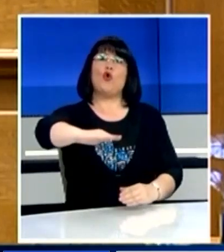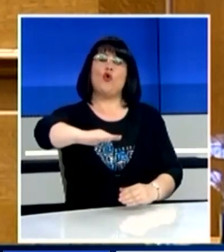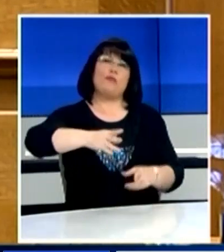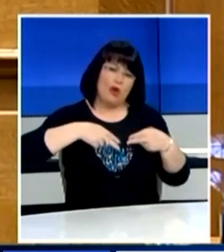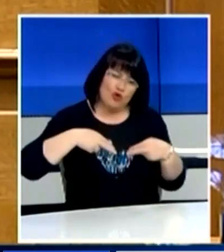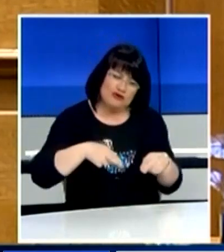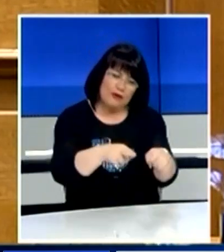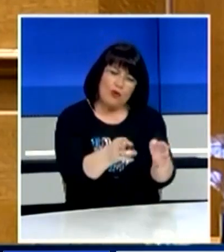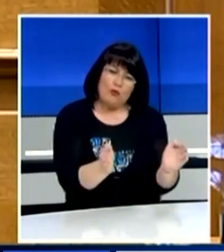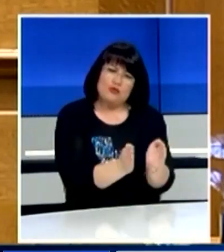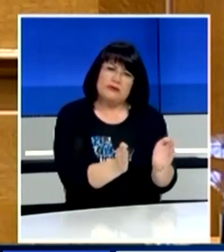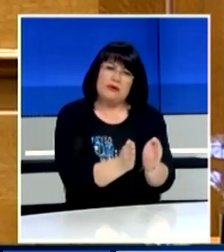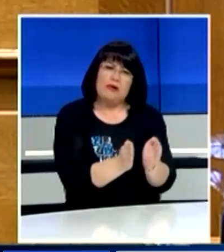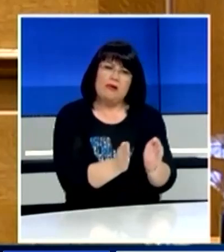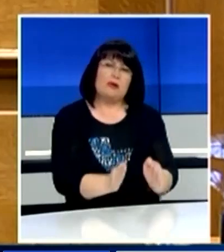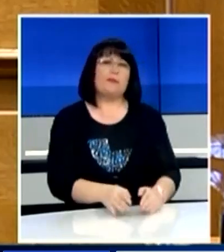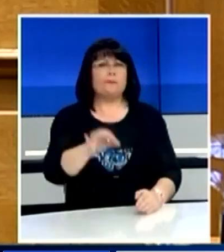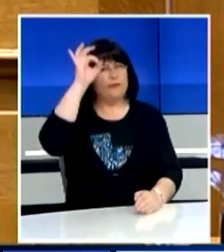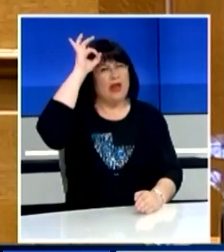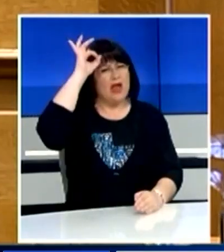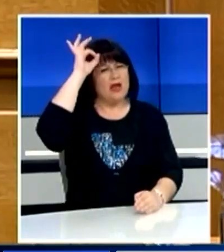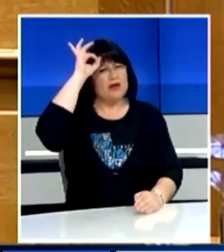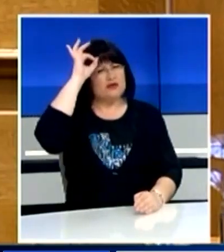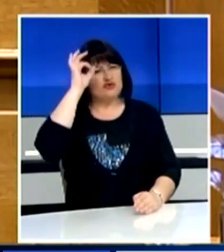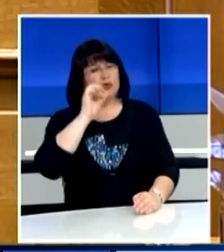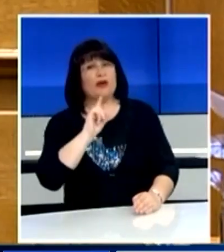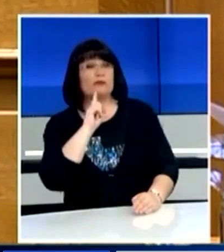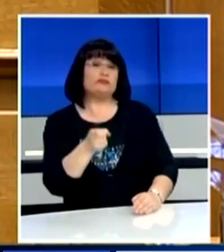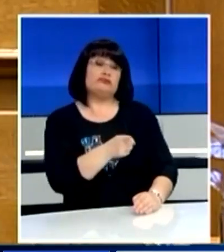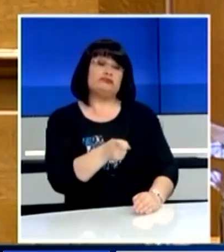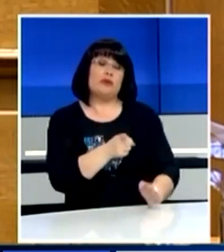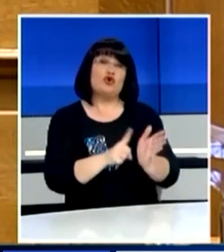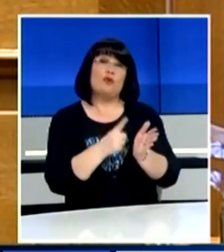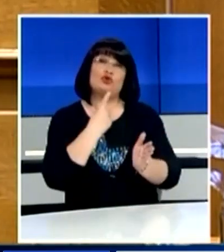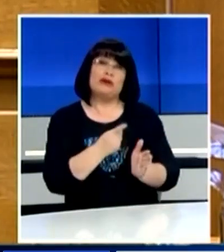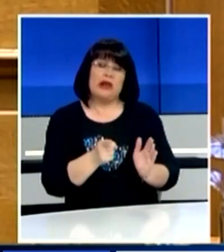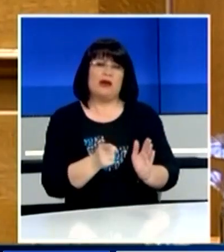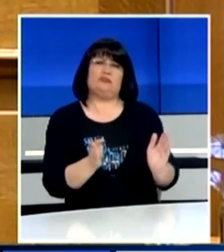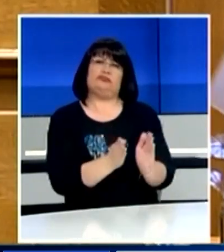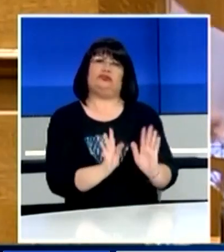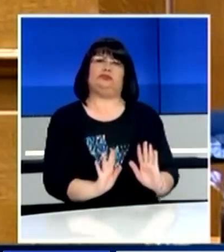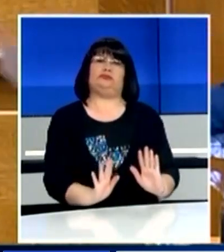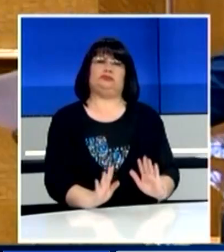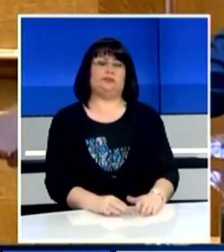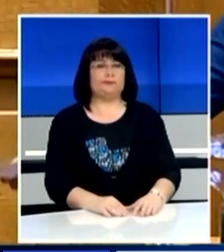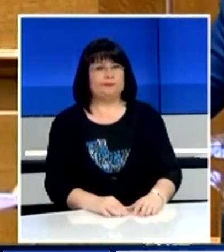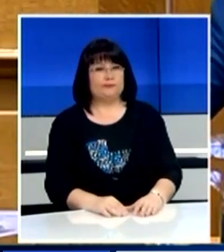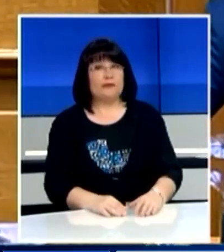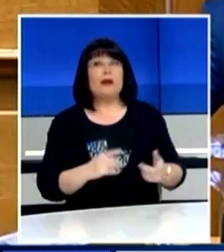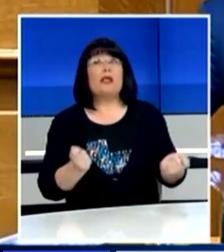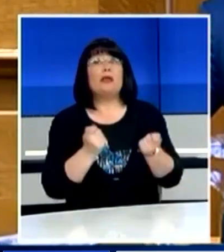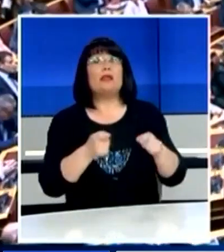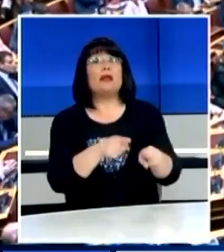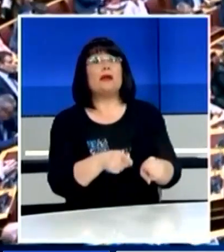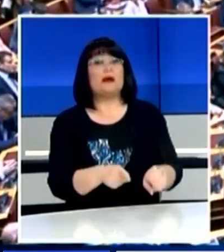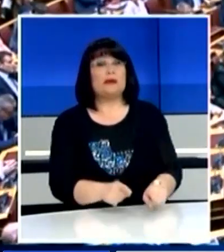κεντρικών αρτηριών της χώρας, καθώς οι αστυνομικές δυνάμεις επιβάλλουν αυτό που προβλέπει ο νόμος. Ή δεν ισχύει αυτό